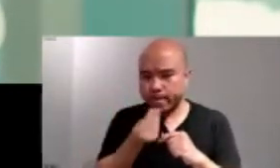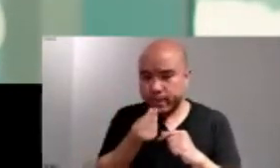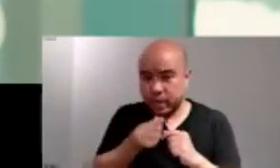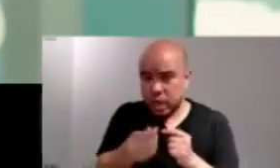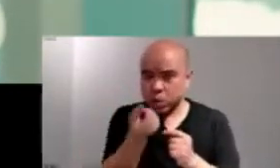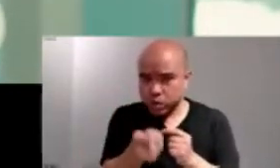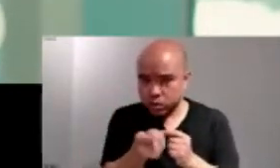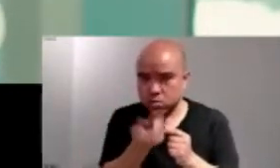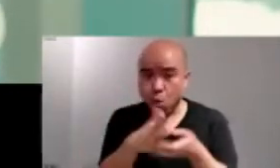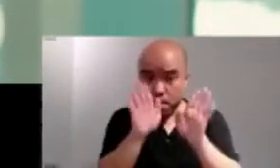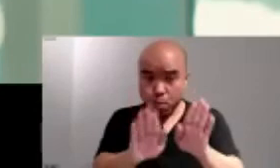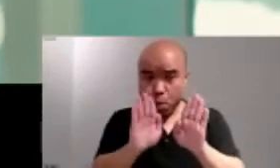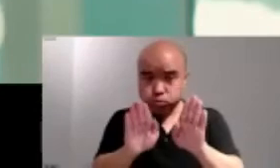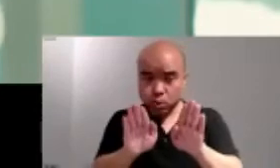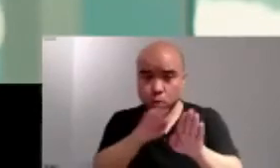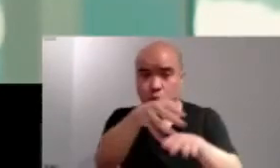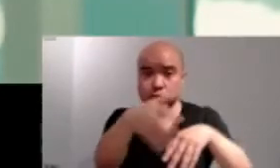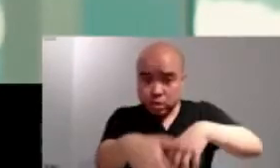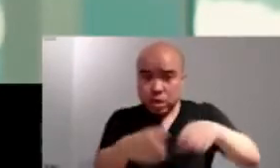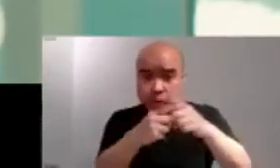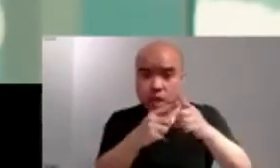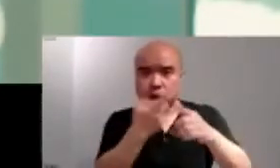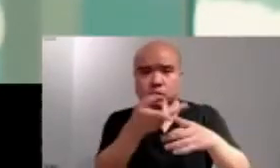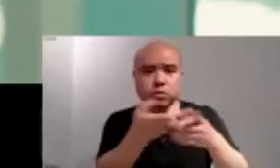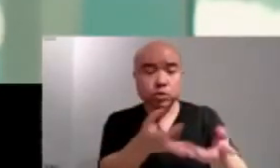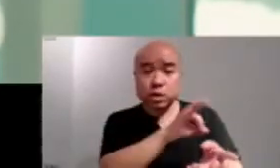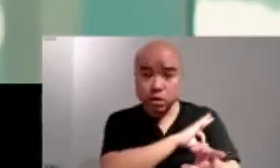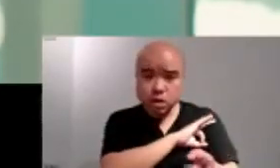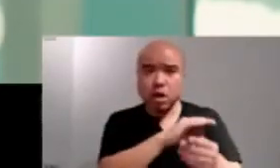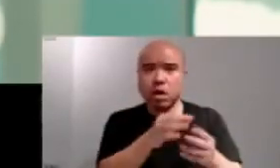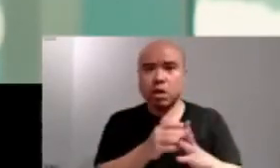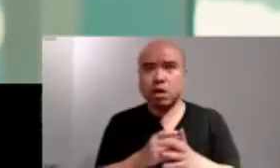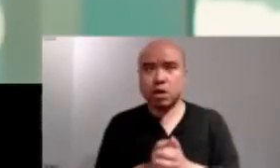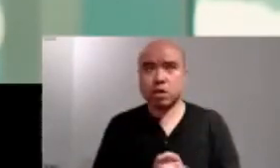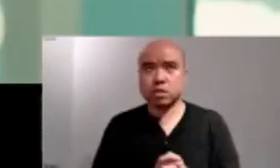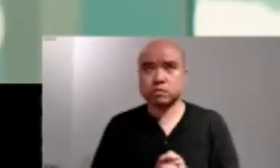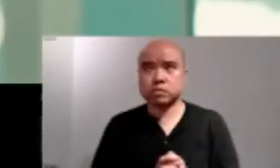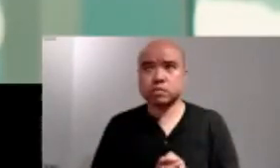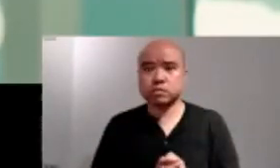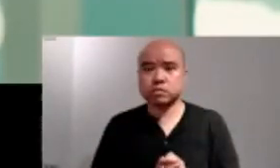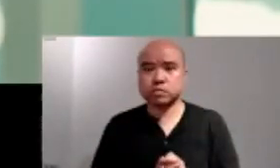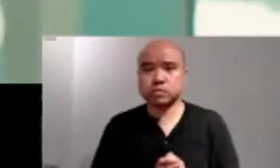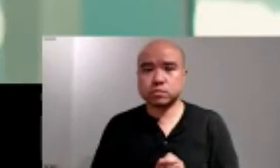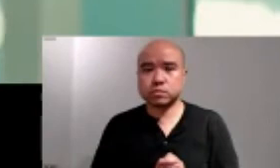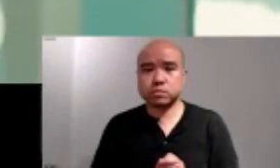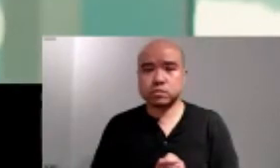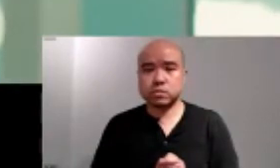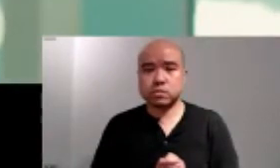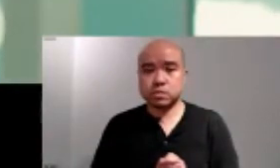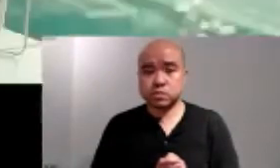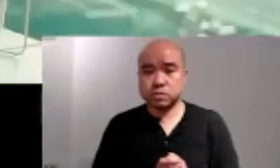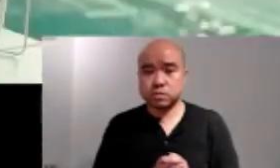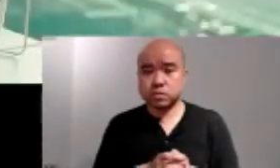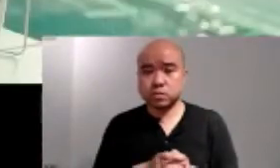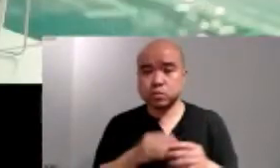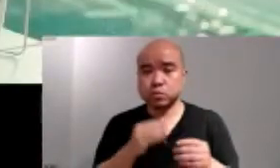已经帮助到佢哋成个机构或者成个团体可以有一个月嘅营运费。